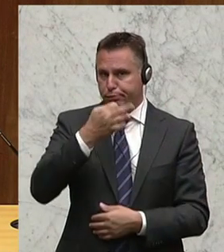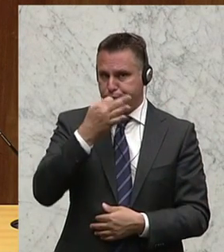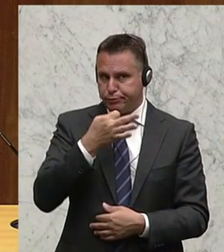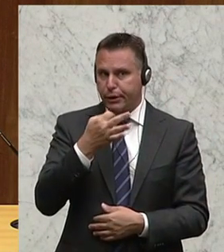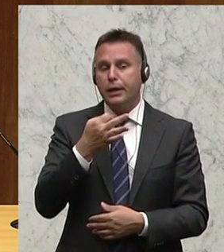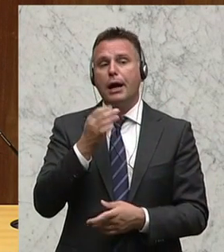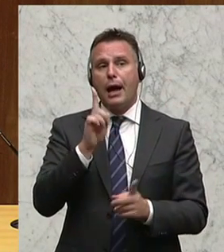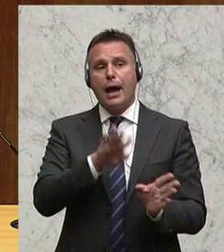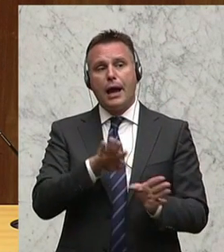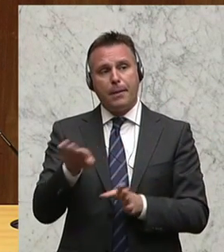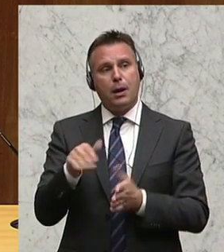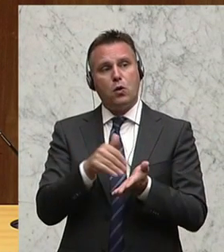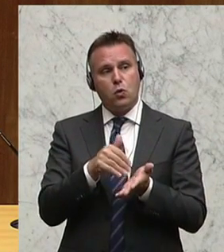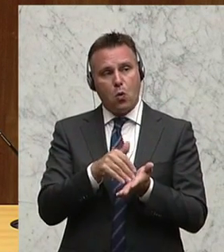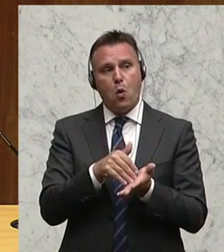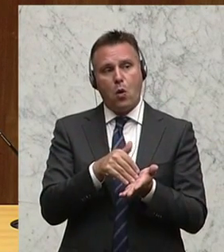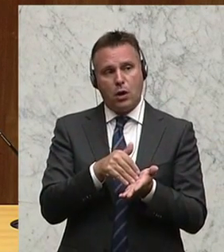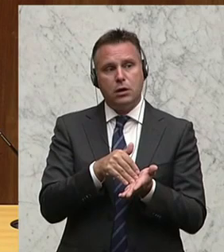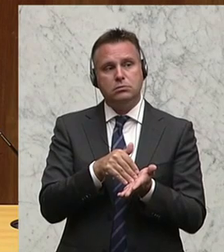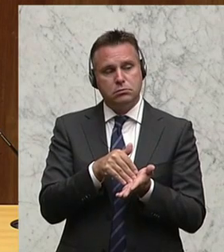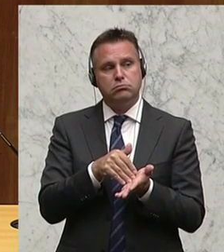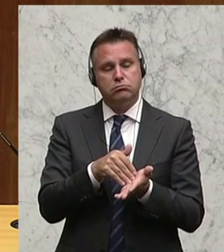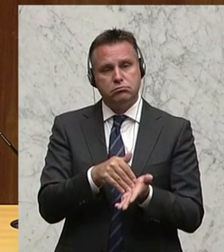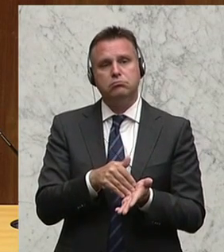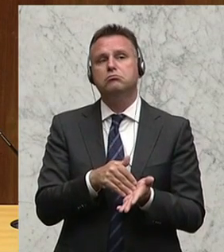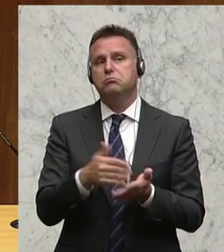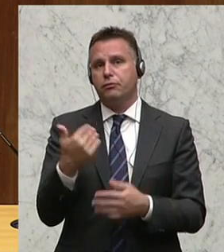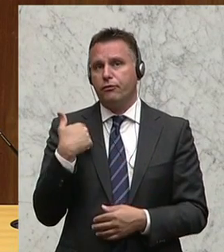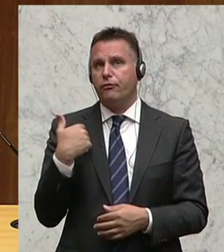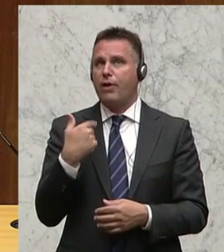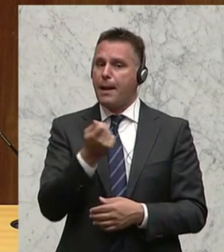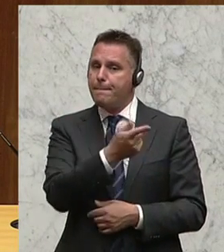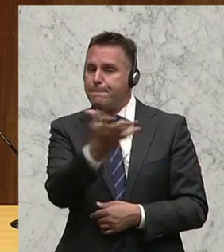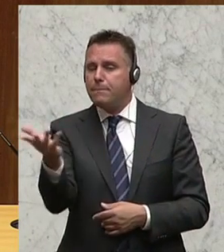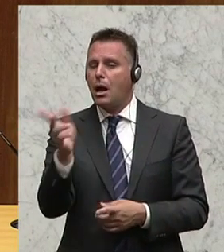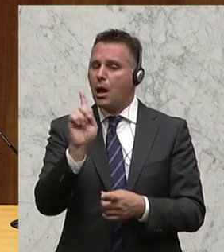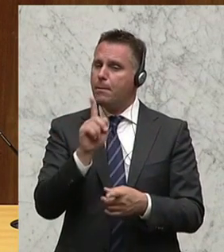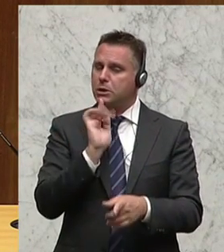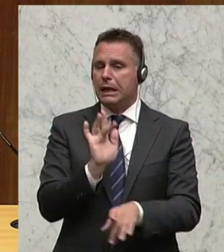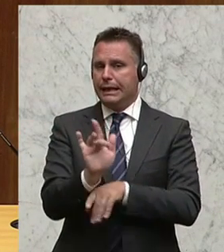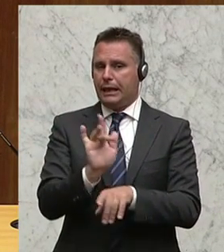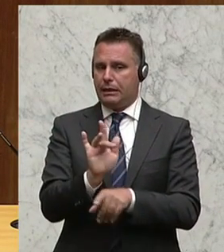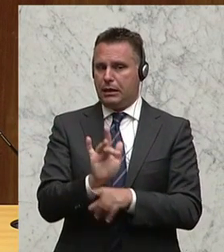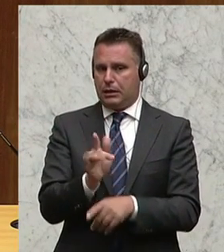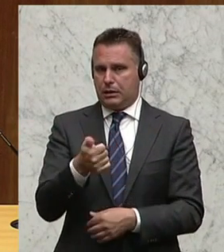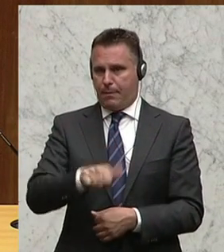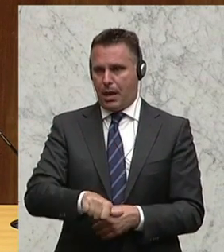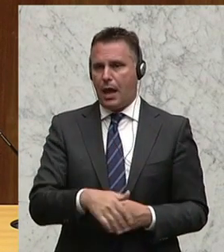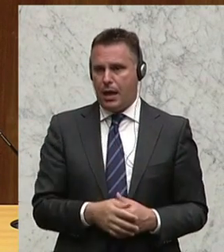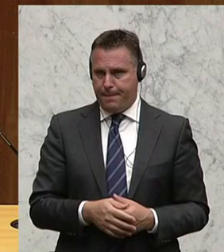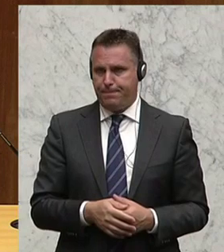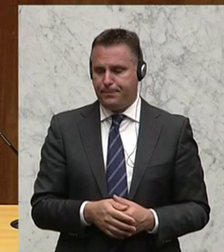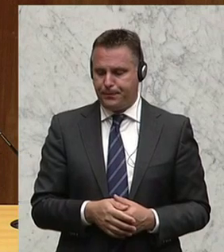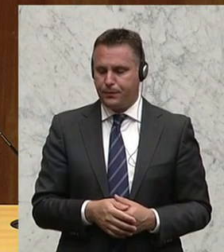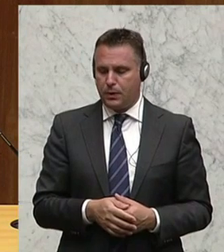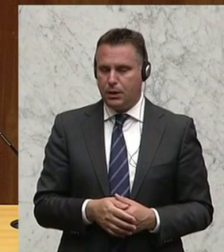das wurde schon angesprochen, gab es durchaus eine Reihe von kritischen Anmerkungen, vor